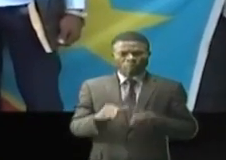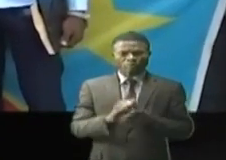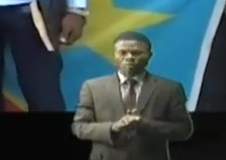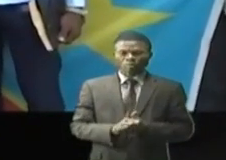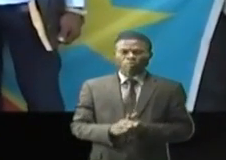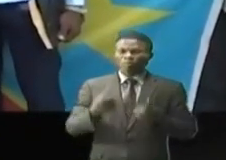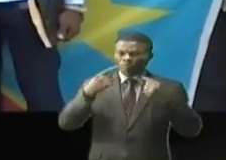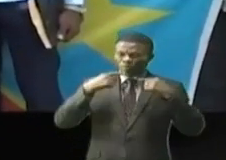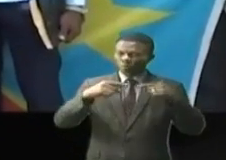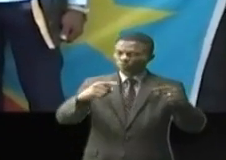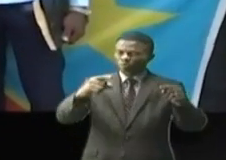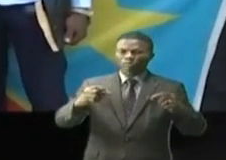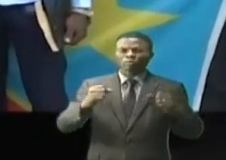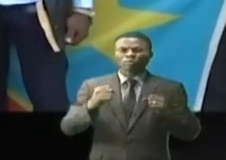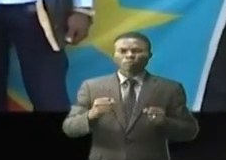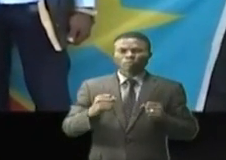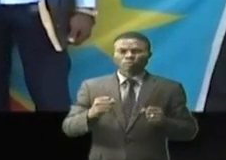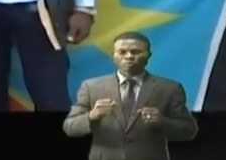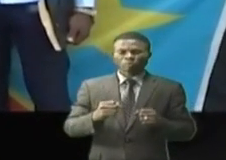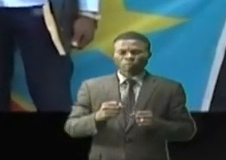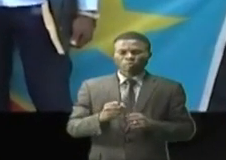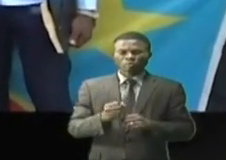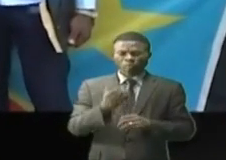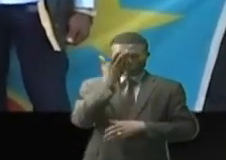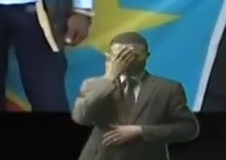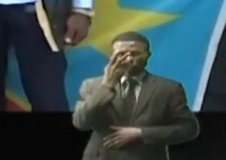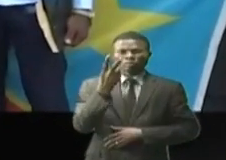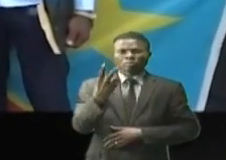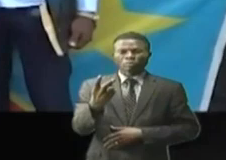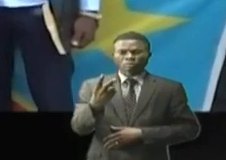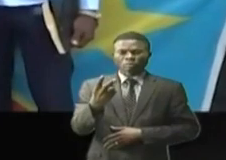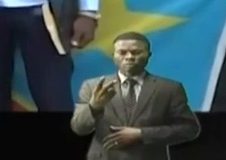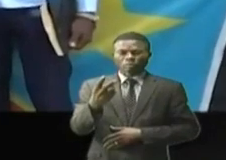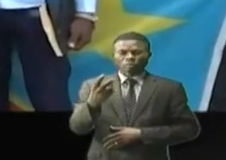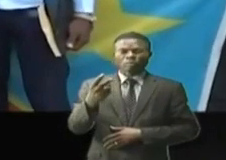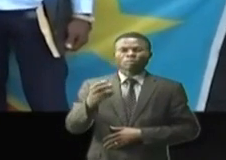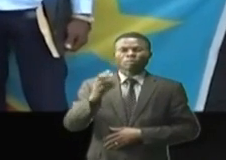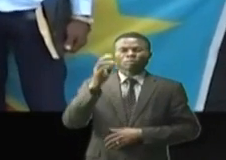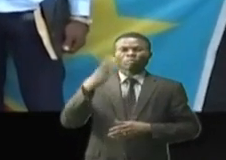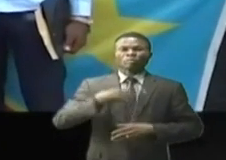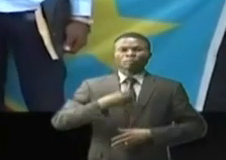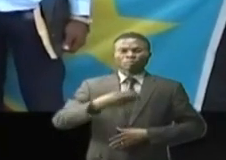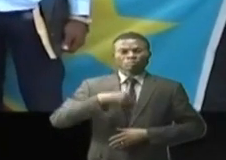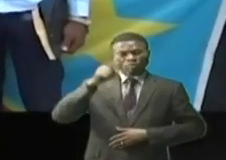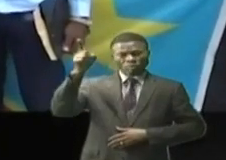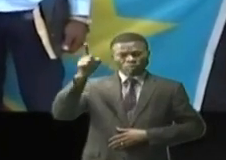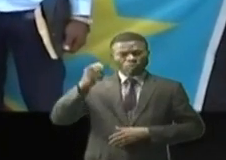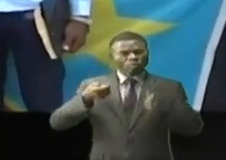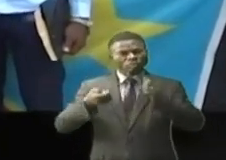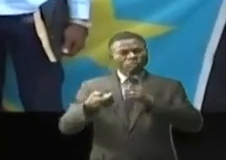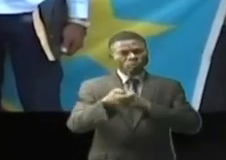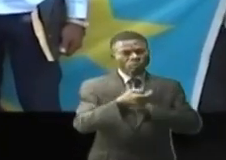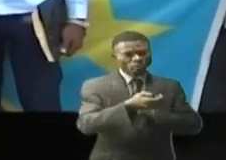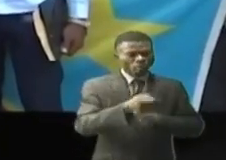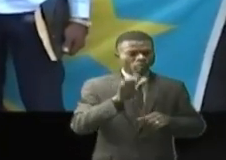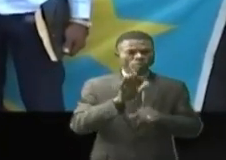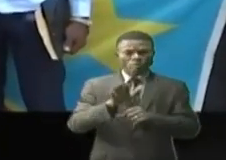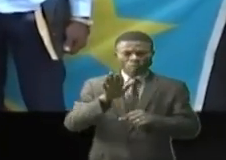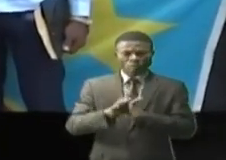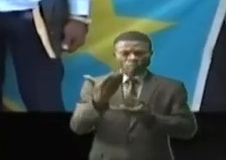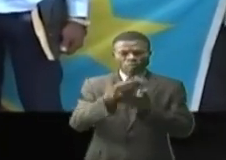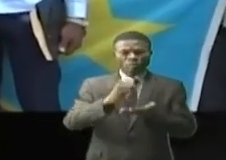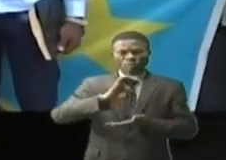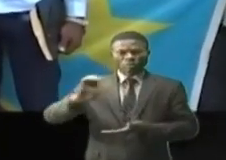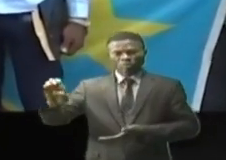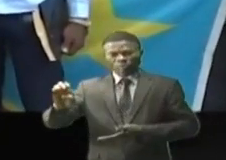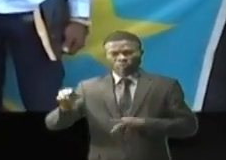avec véhémence l'hypocrisie de la communauté internationale dans les tueries criminelles et inhumaines à l'est